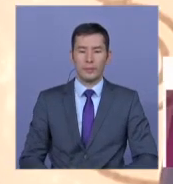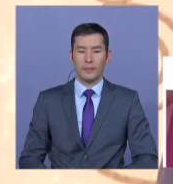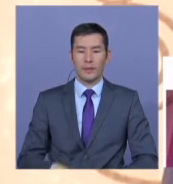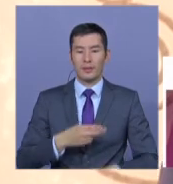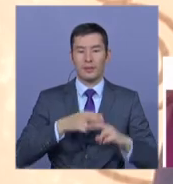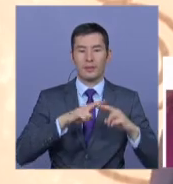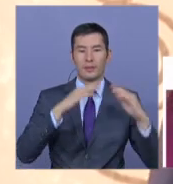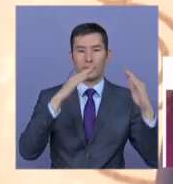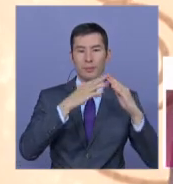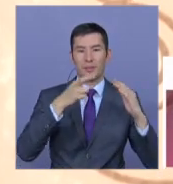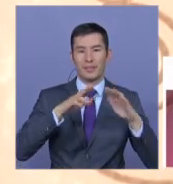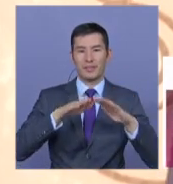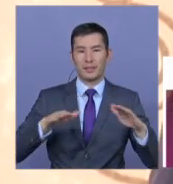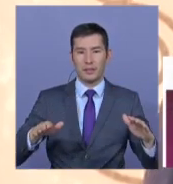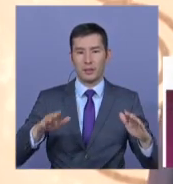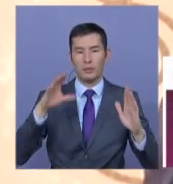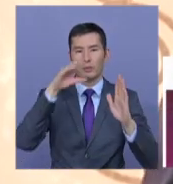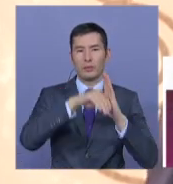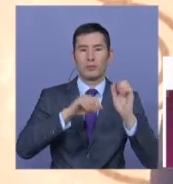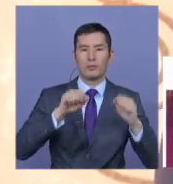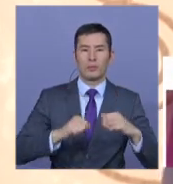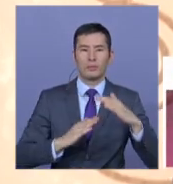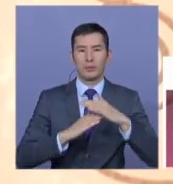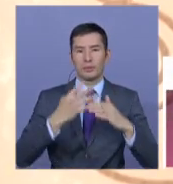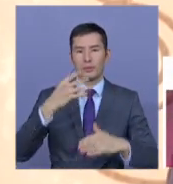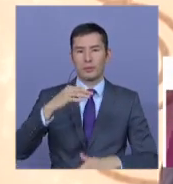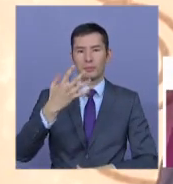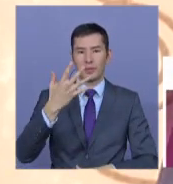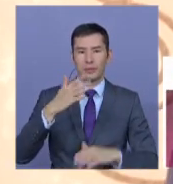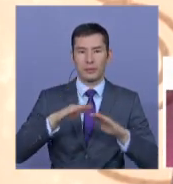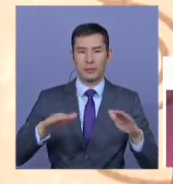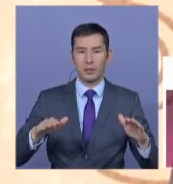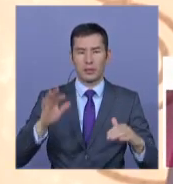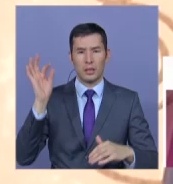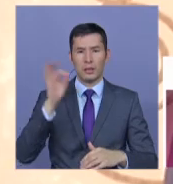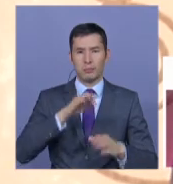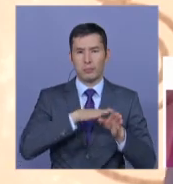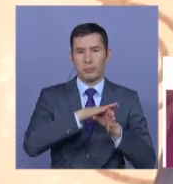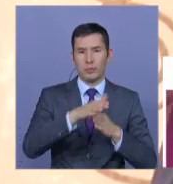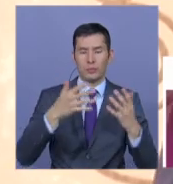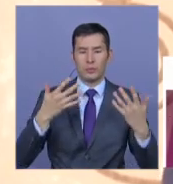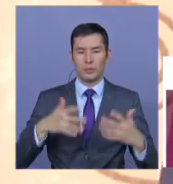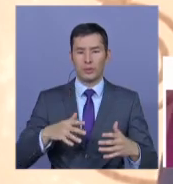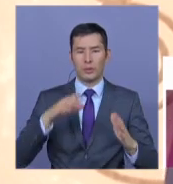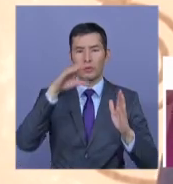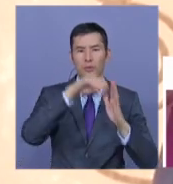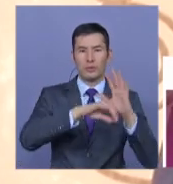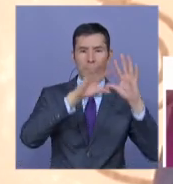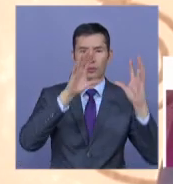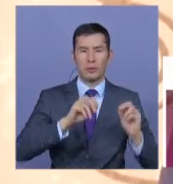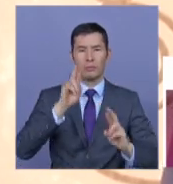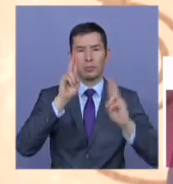ашып үлгерген жоқ, толтырып үлгеріпті. Десек те бұл жерде барлық санитарлық нормаға